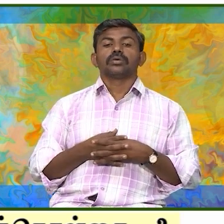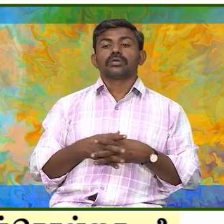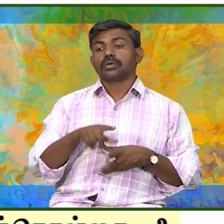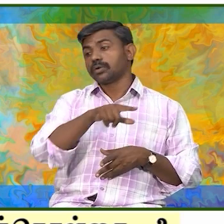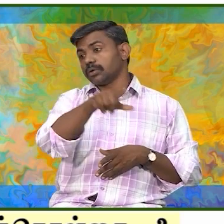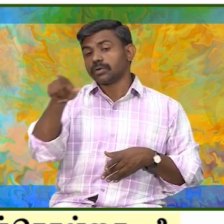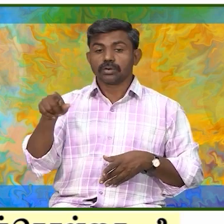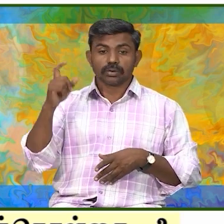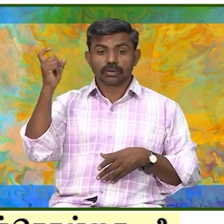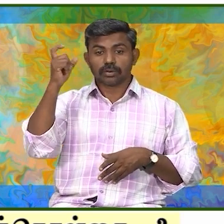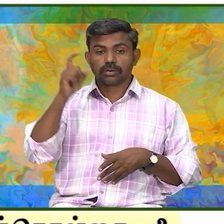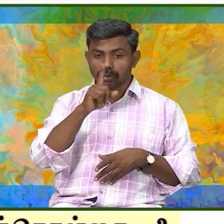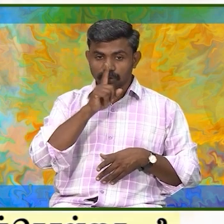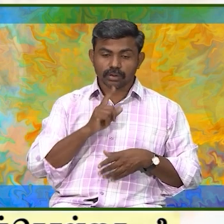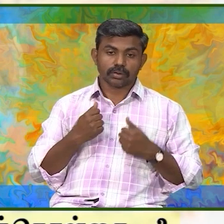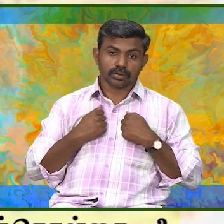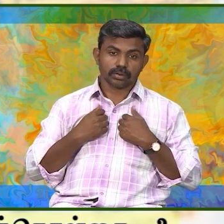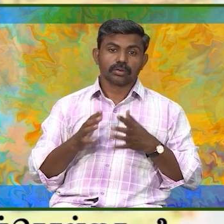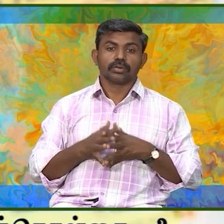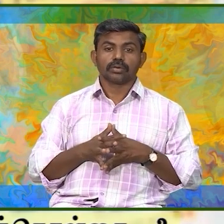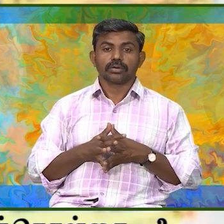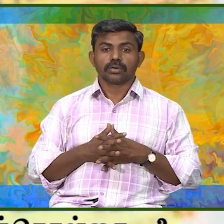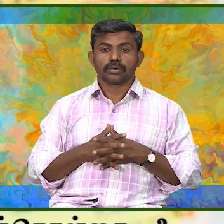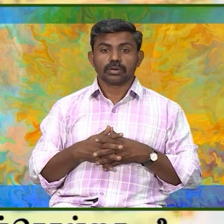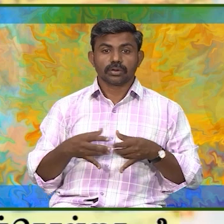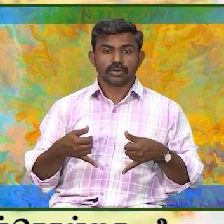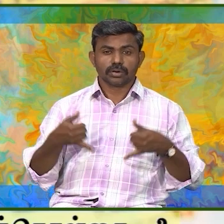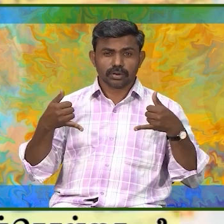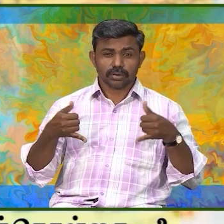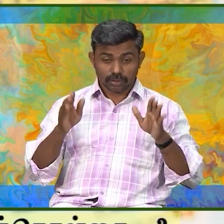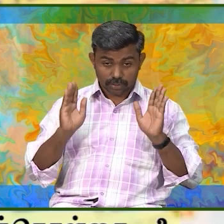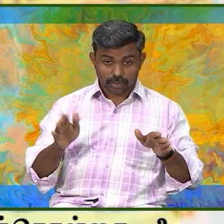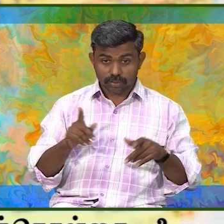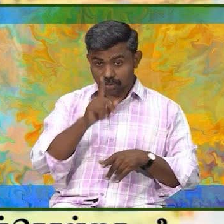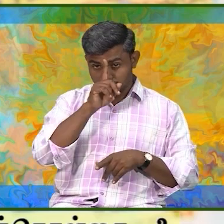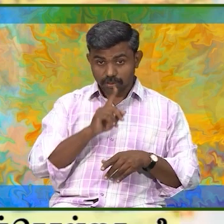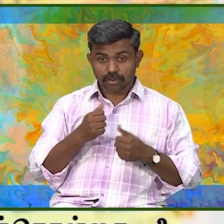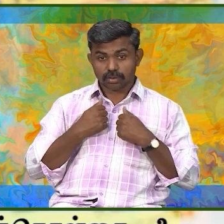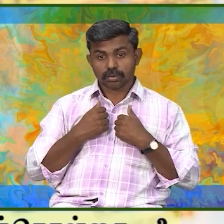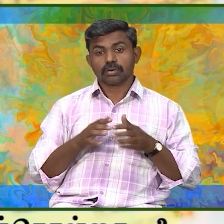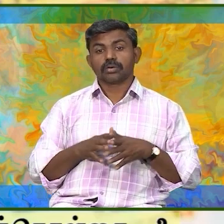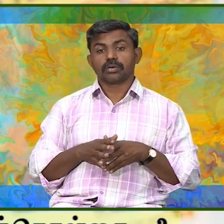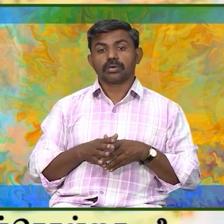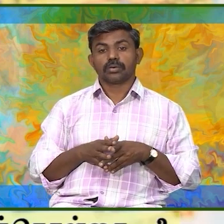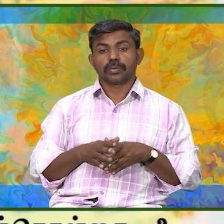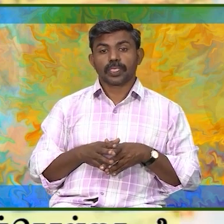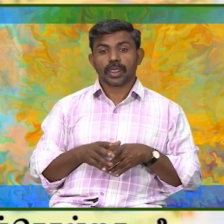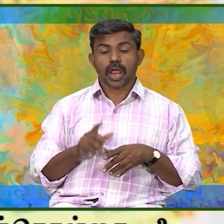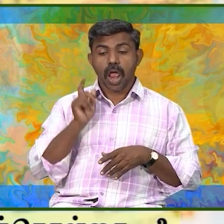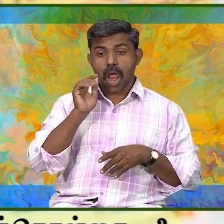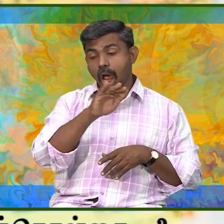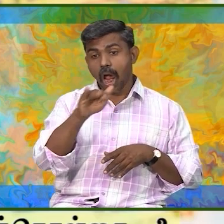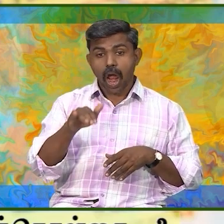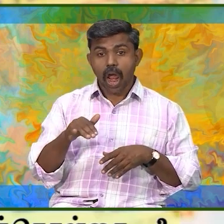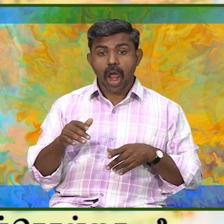எல்லா நாடுமே அமைதியை தான் விரும்புது, அதில் இந்தியா அமைதியை தான் விரும்புது. அமைதியாக இருந்தால்தான் நாட்டு மக்களும்